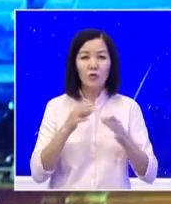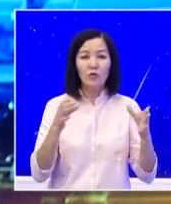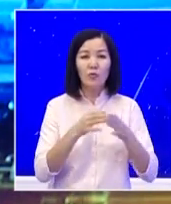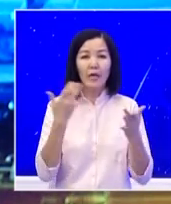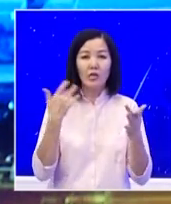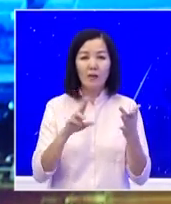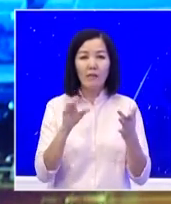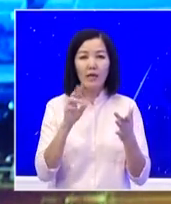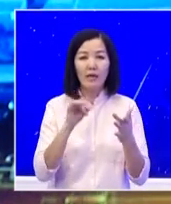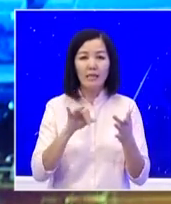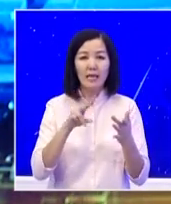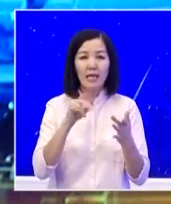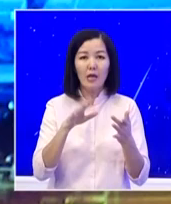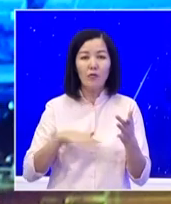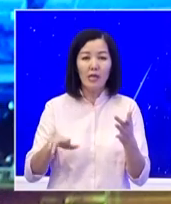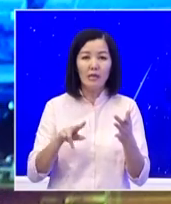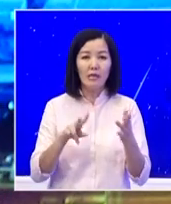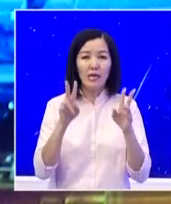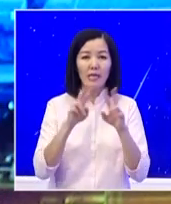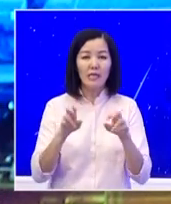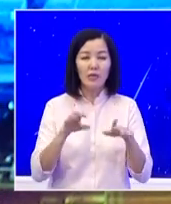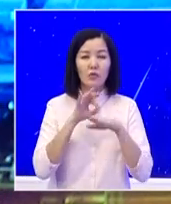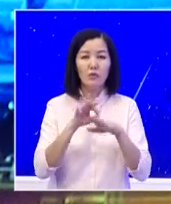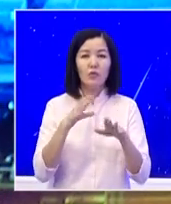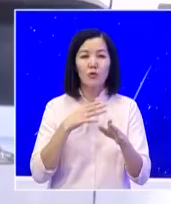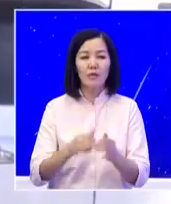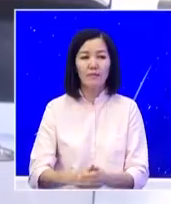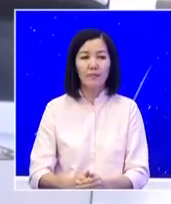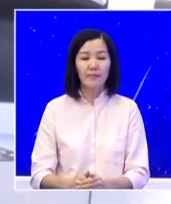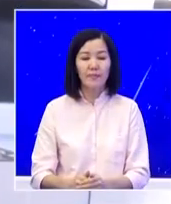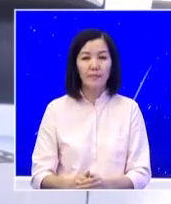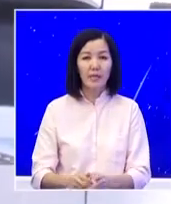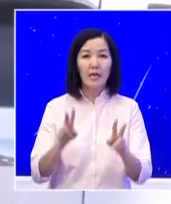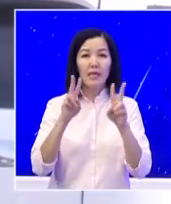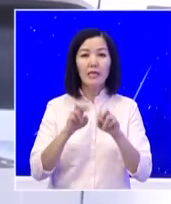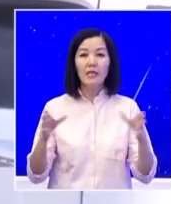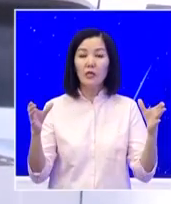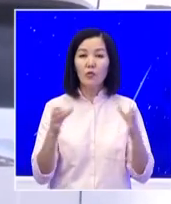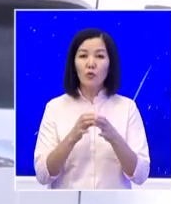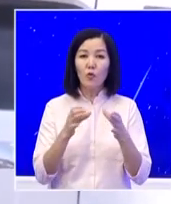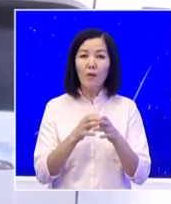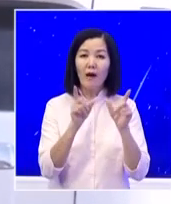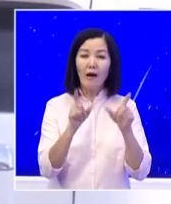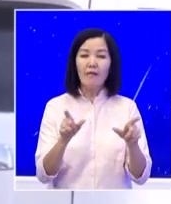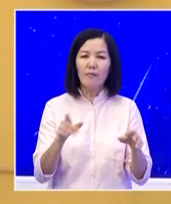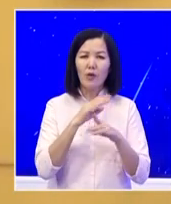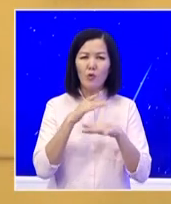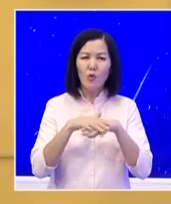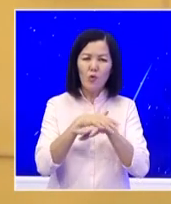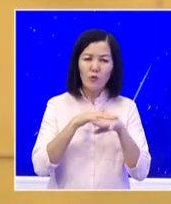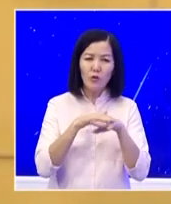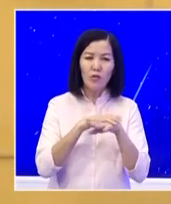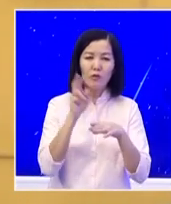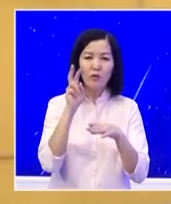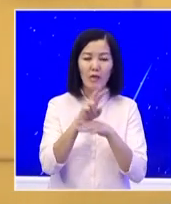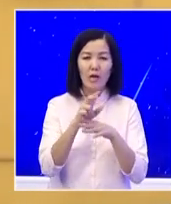Жамбыл, Қарасай және Іле ауданына тексеру жүргізді. Тексеру тобы ең алдымен адамдар көп жиналатын орындарға барды.